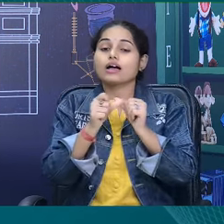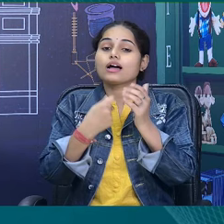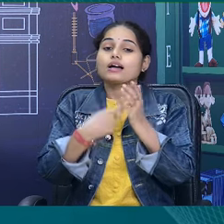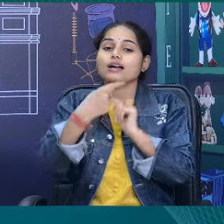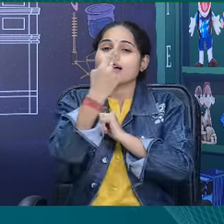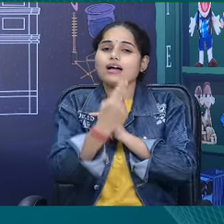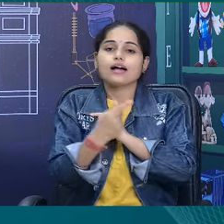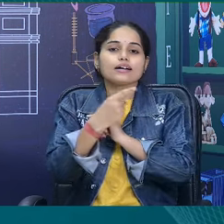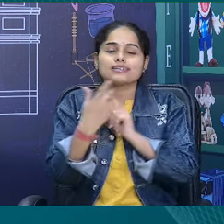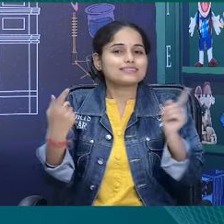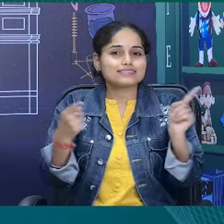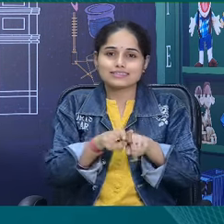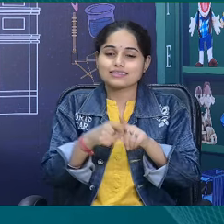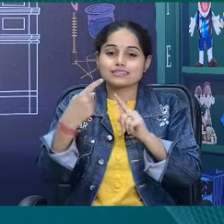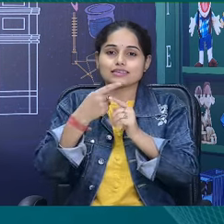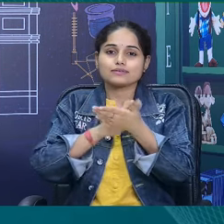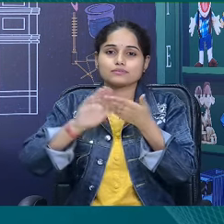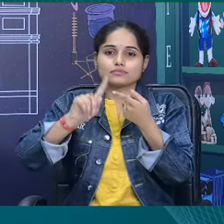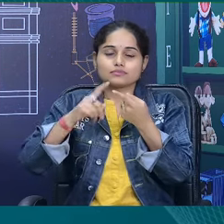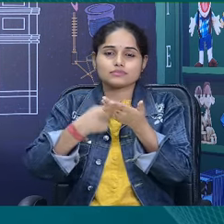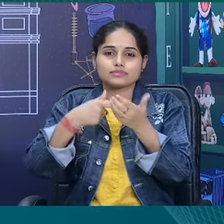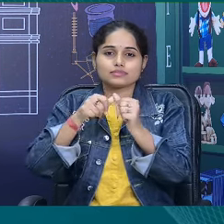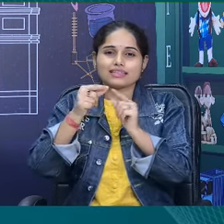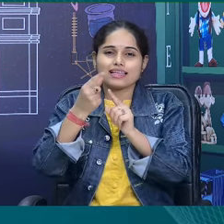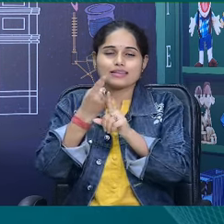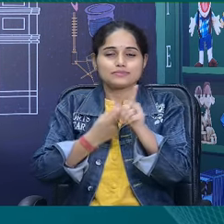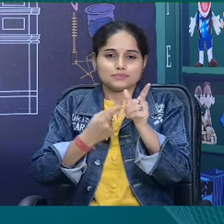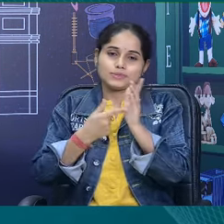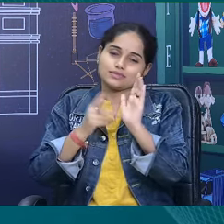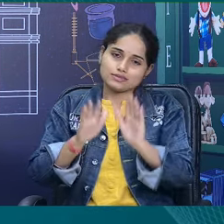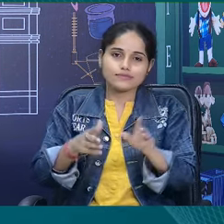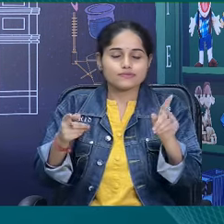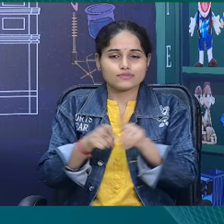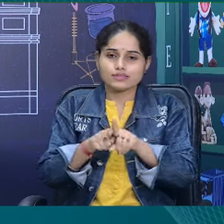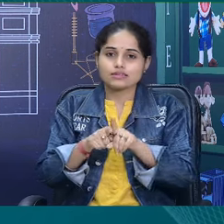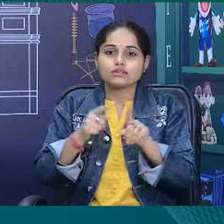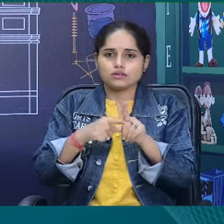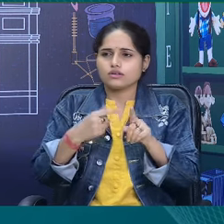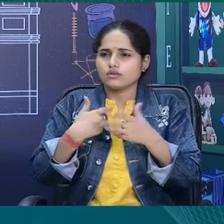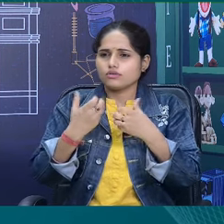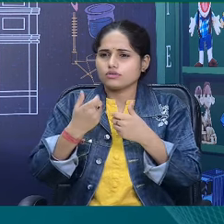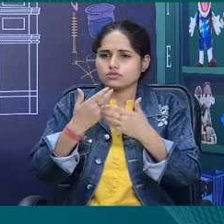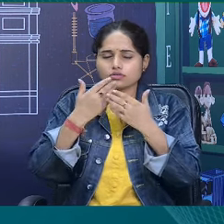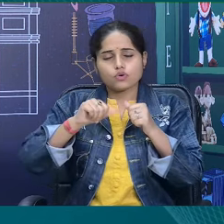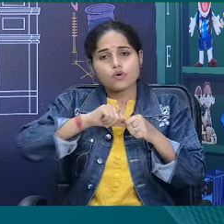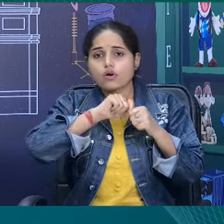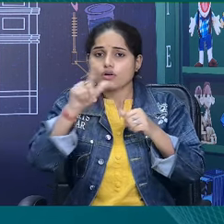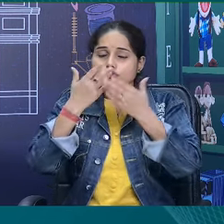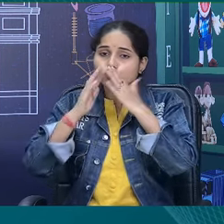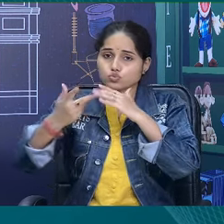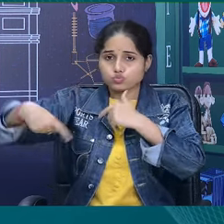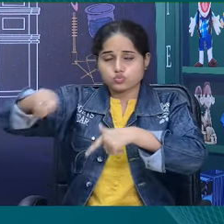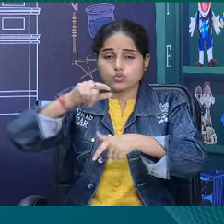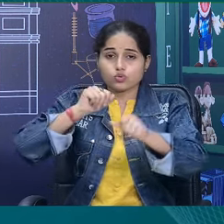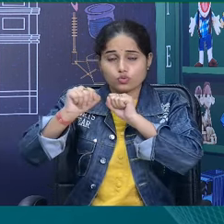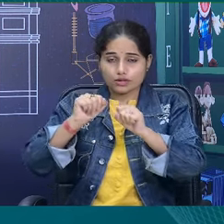इट इज अ थेरेपी बेसिकली सो वी कैन यूज़ आर्ट एज एन एज एन थेरेपी और मुझे लगता है हर स्कूल में बच्चों के पास यह आर्ट